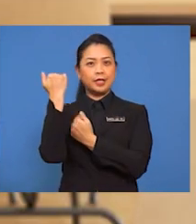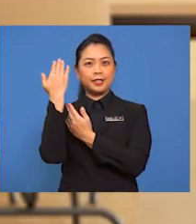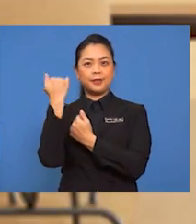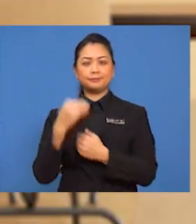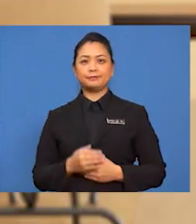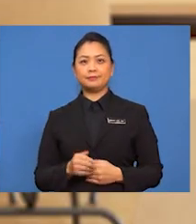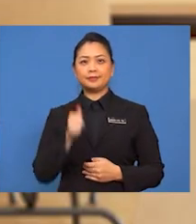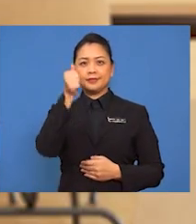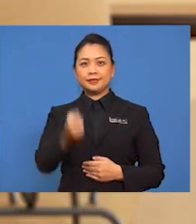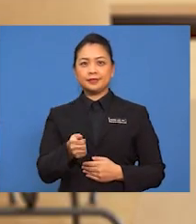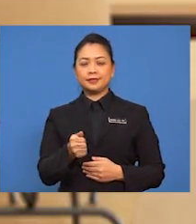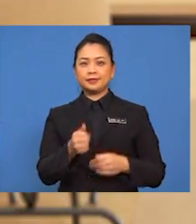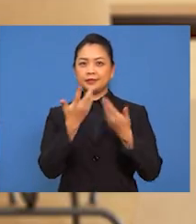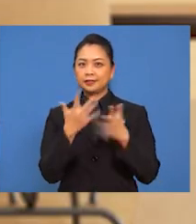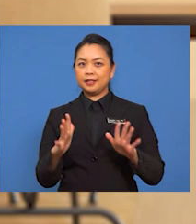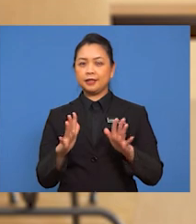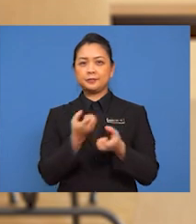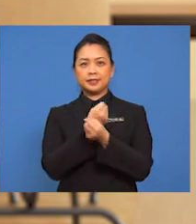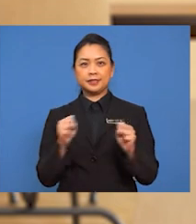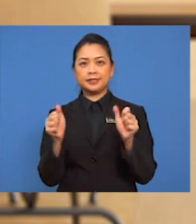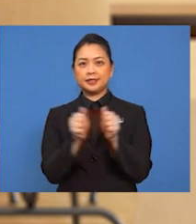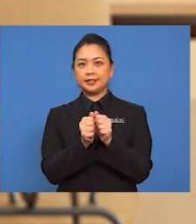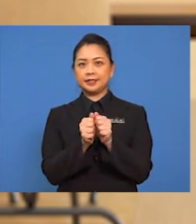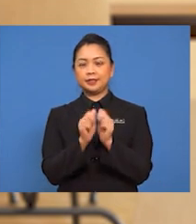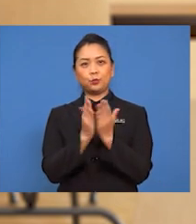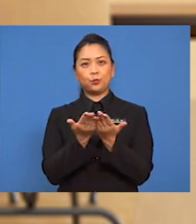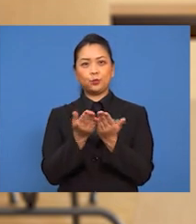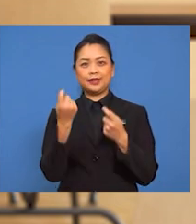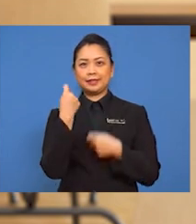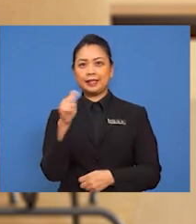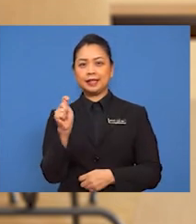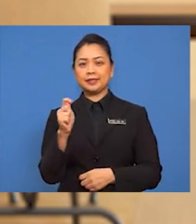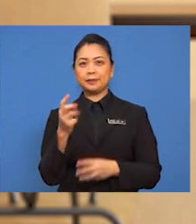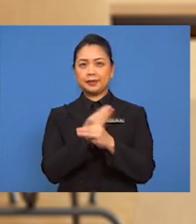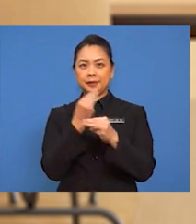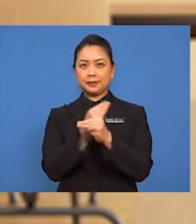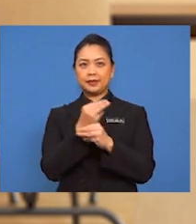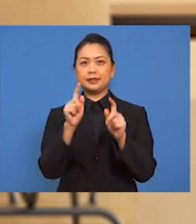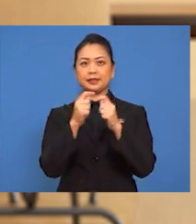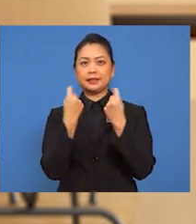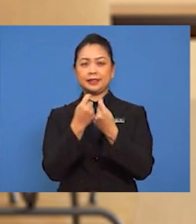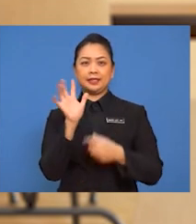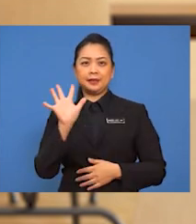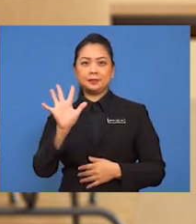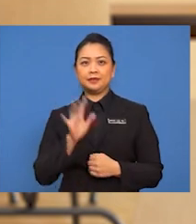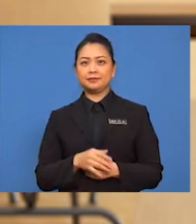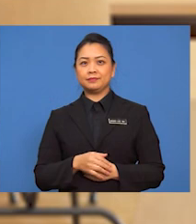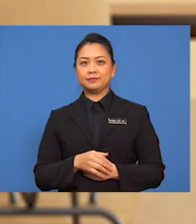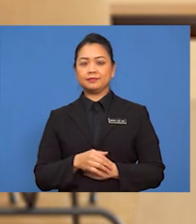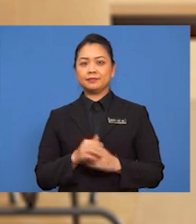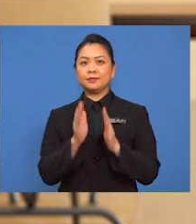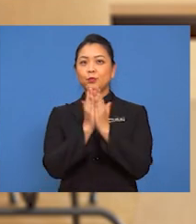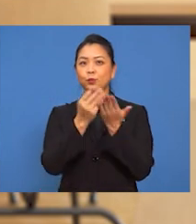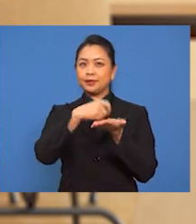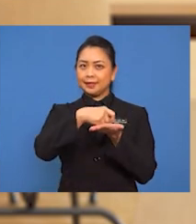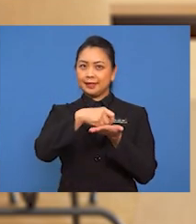anda telah bersedia dengan buku teks Matematik Tingkatan 5, buku